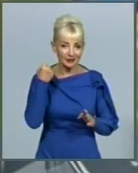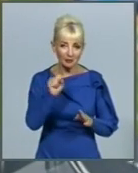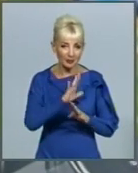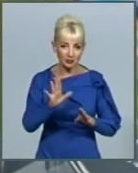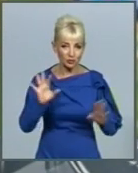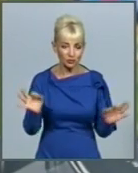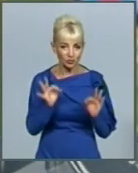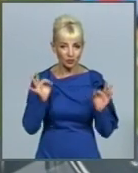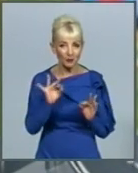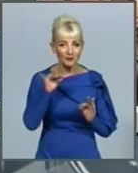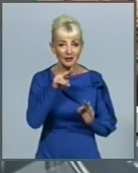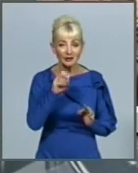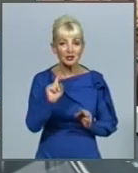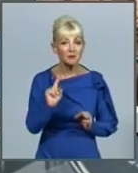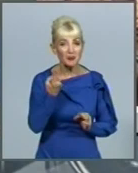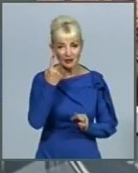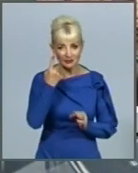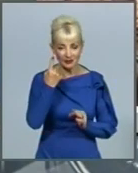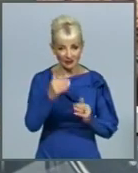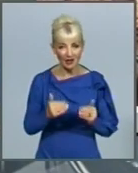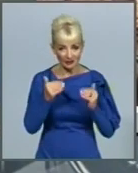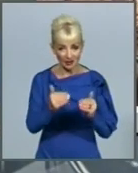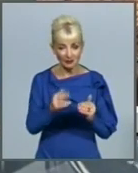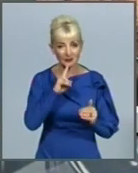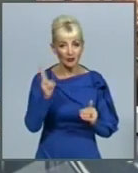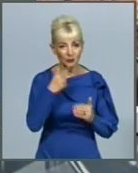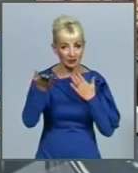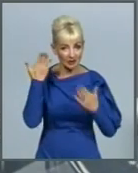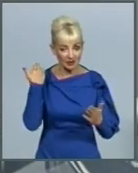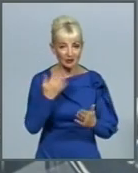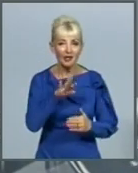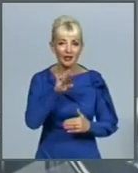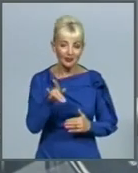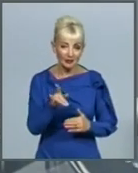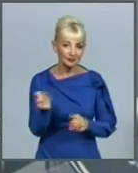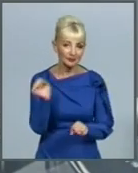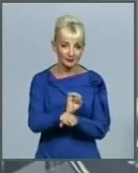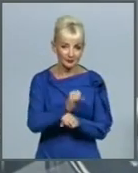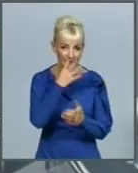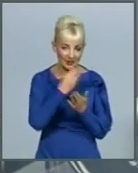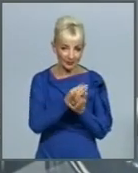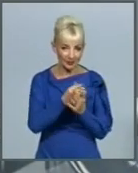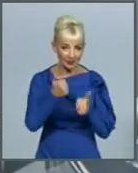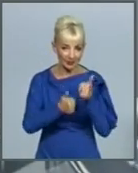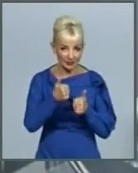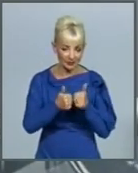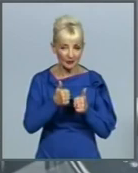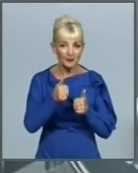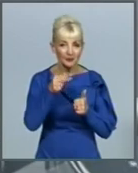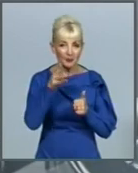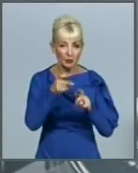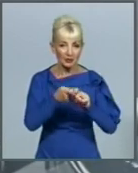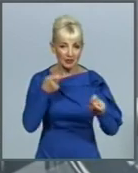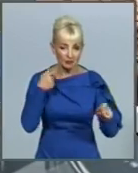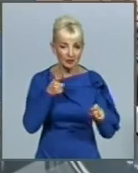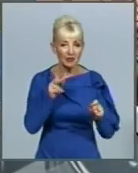ничего, даже первый спарринг. 2 года назад, по сути, вот в самом расцвете сил, вы приостановили свои выступления по стрельбе из блочного лука. С чем